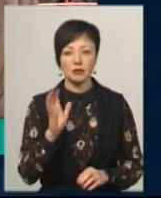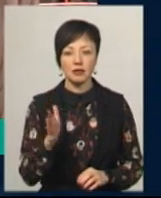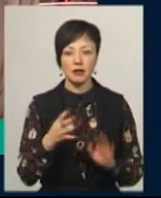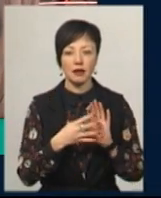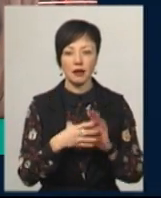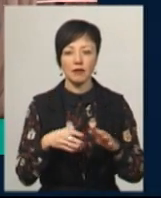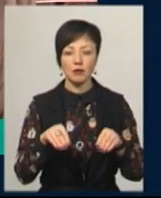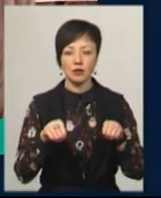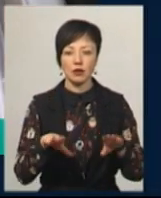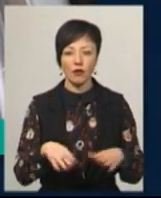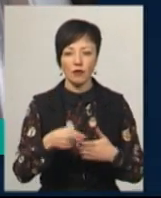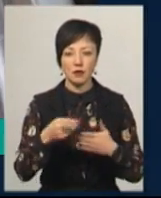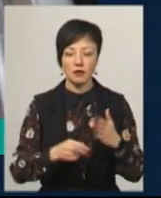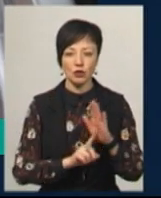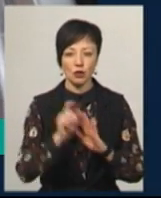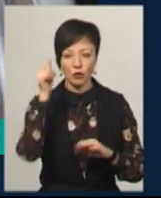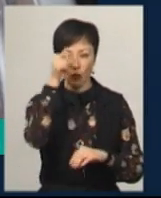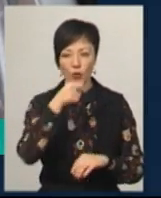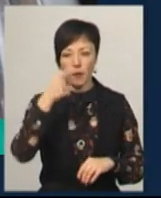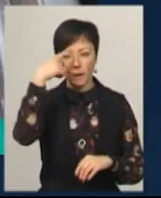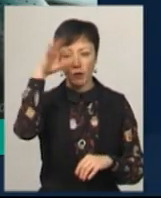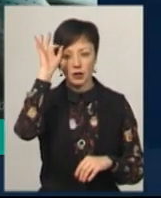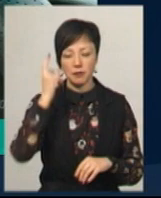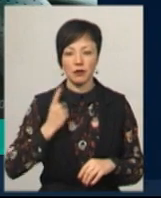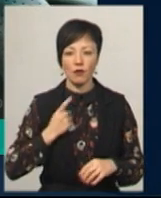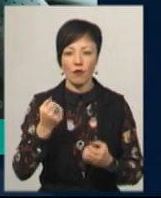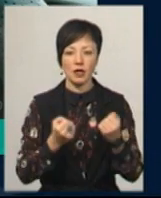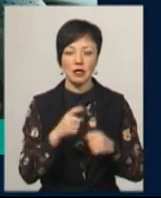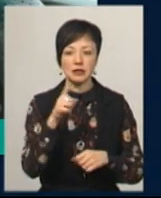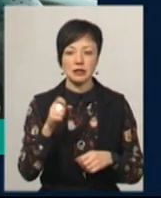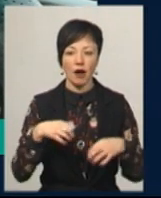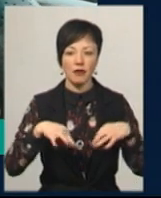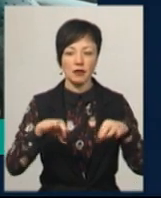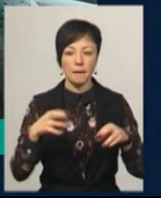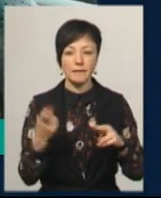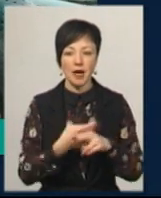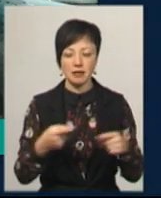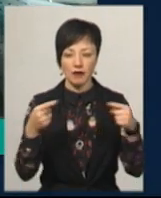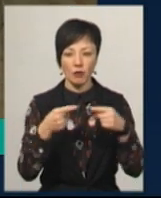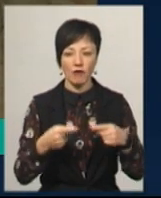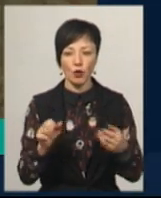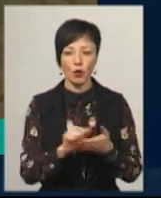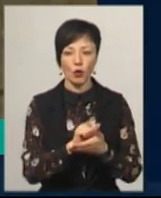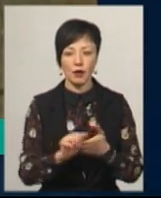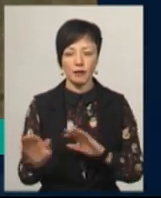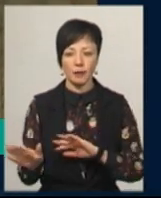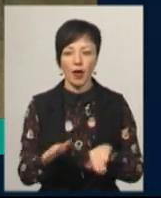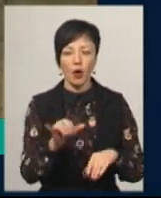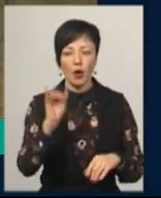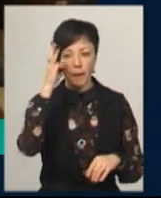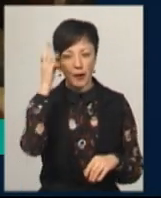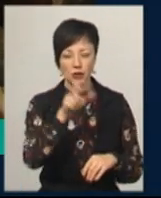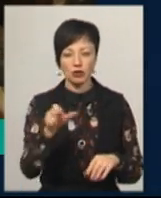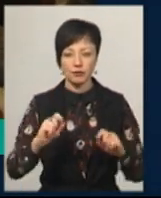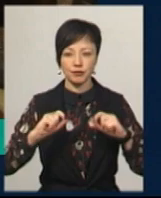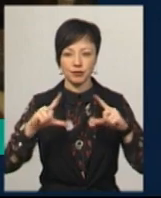«459 постанов виписали від початку року патрульні Хмельниччини водіям за керування автівкою без відповідних документів. У хмельничан